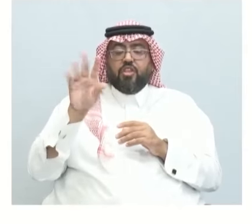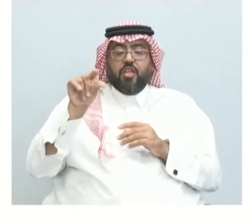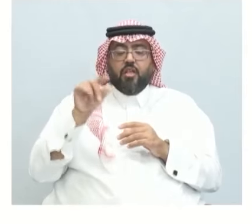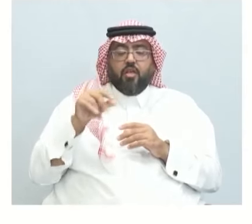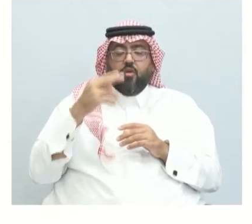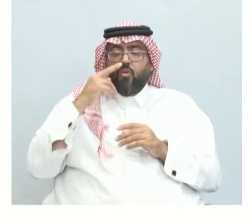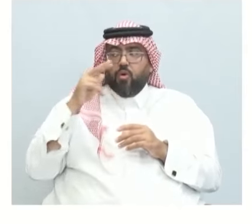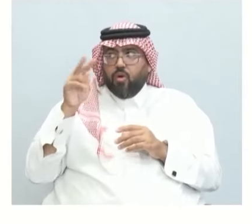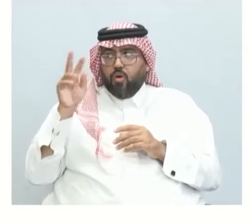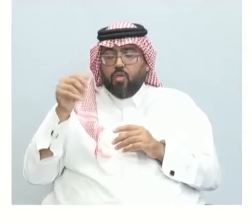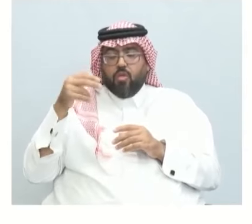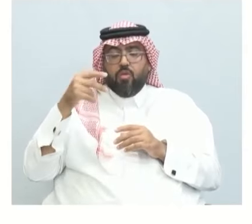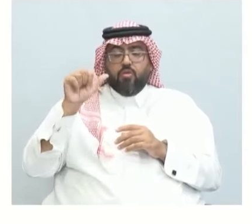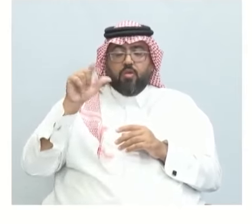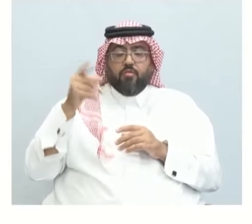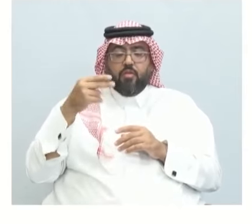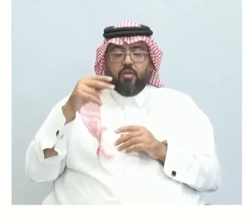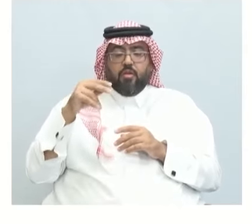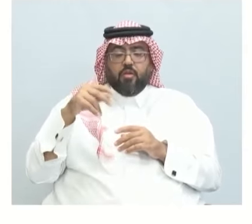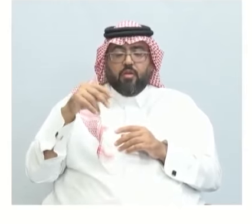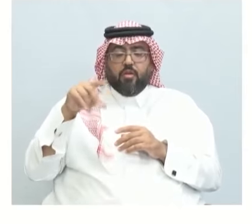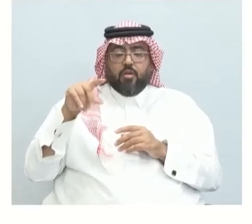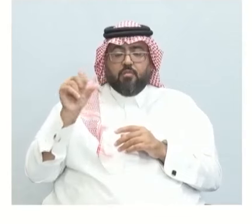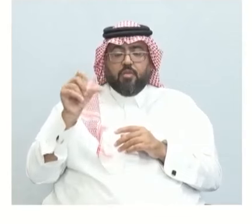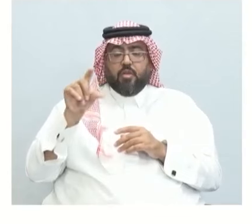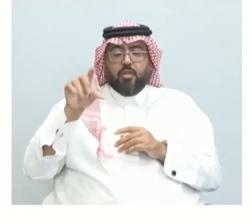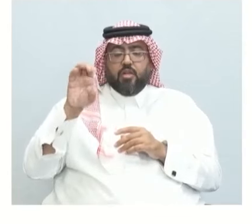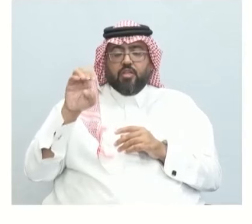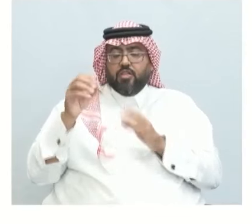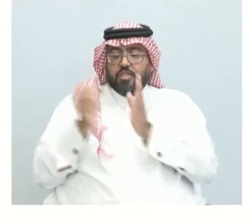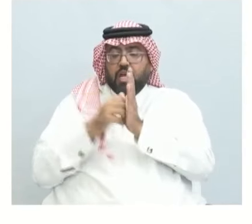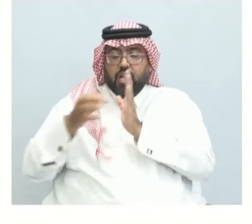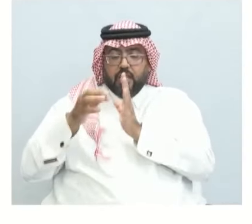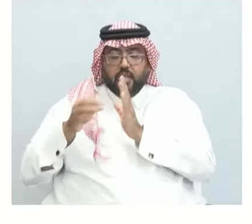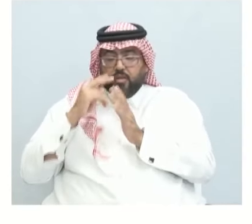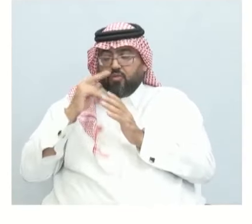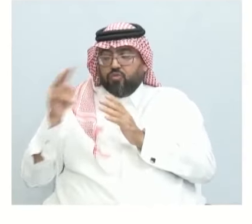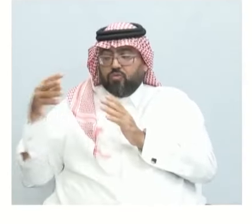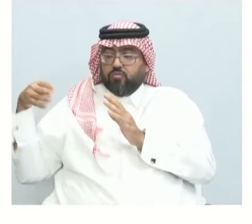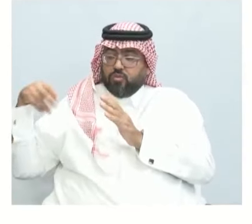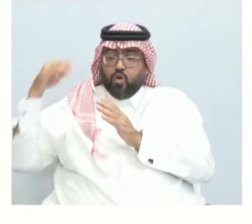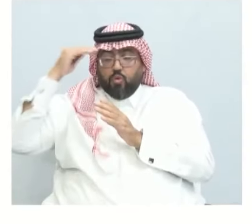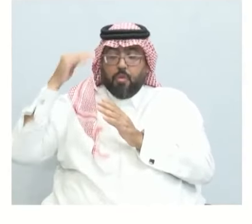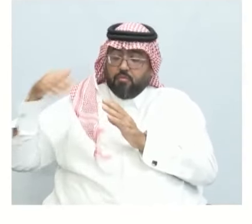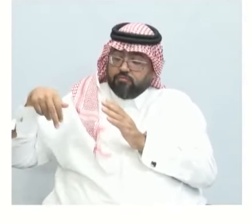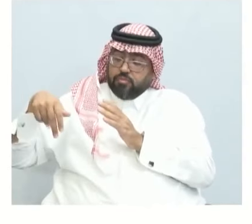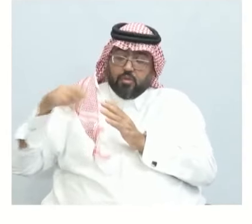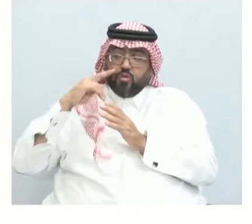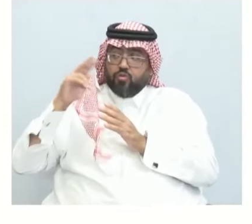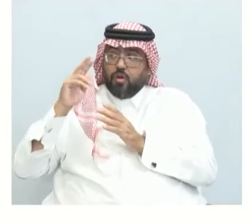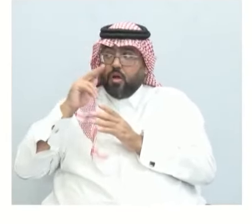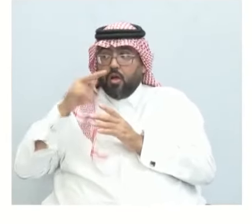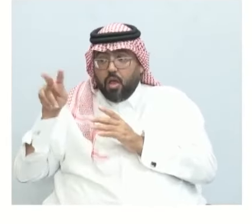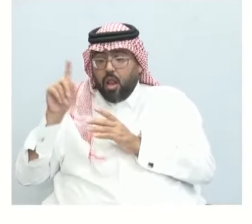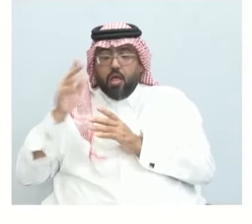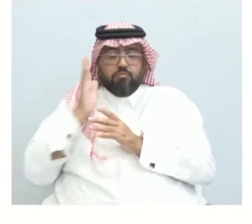حتى يواري جارتي ماواها ويقول الاعشى الضيف اوصيكم بالضيف ان له حقا علي فاعطيه واعترفوا